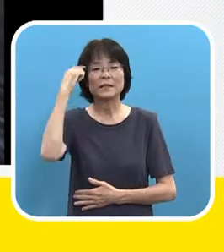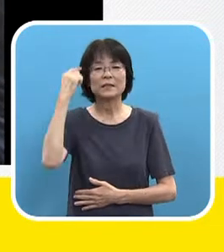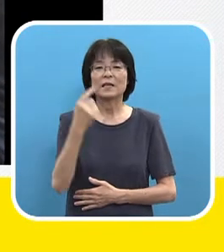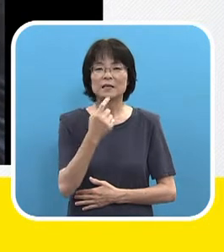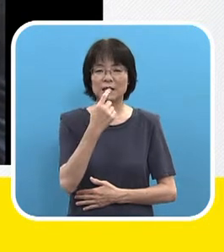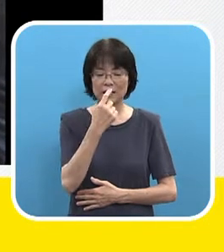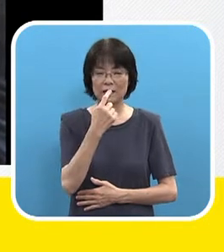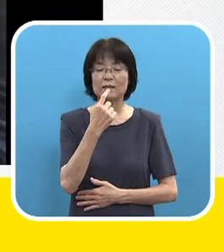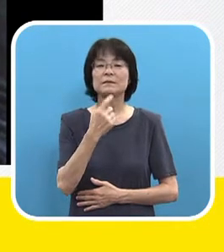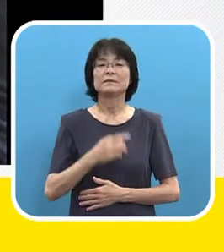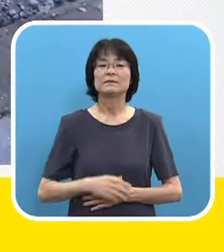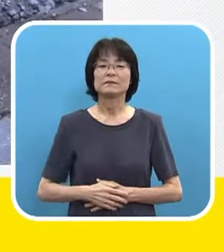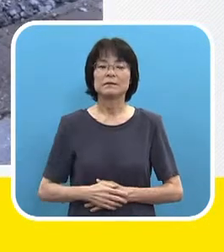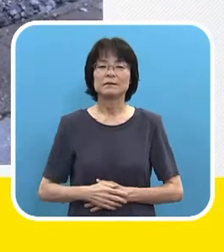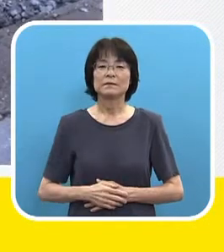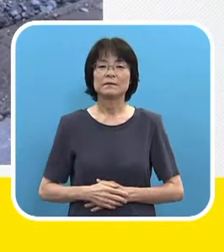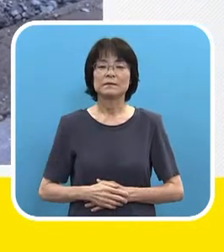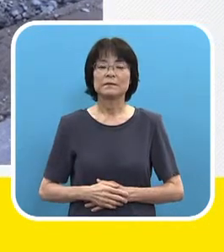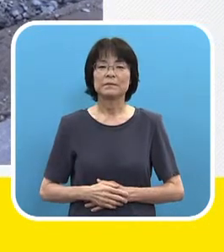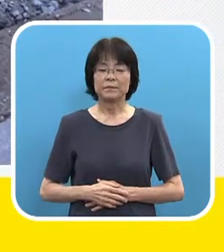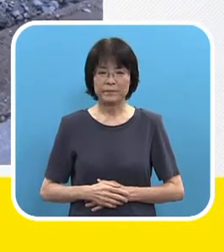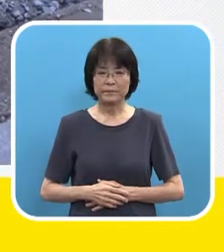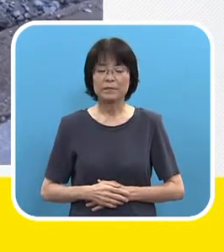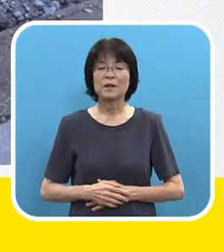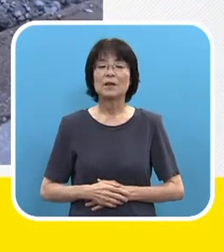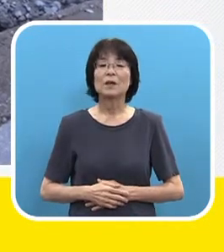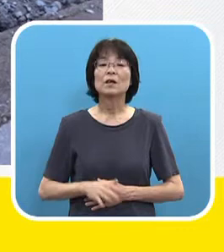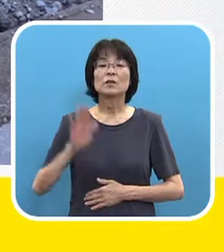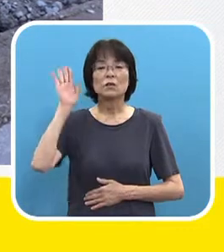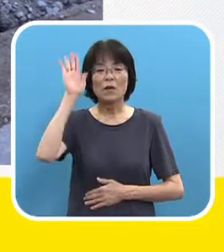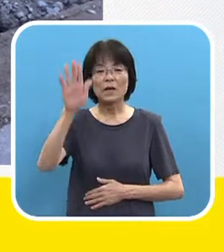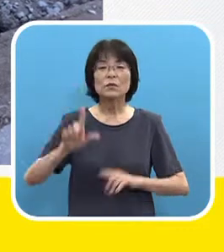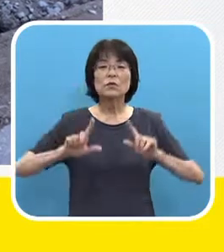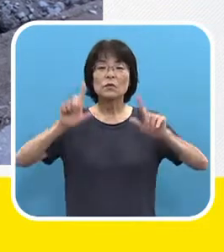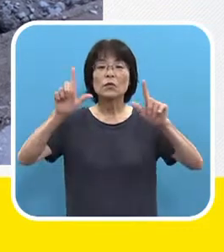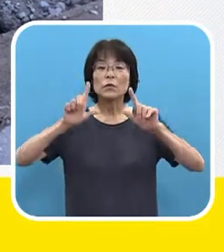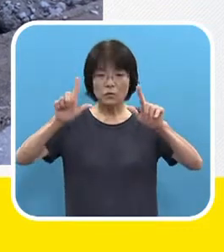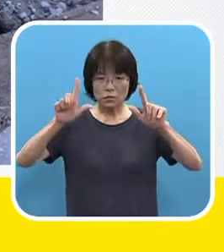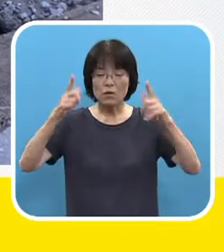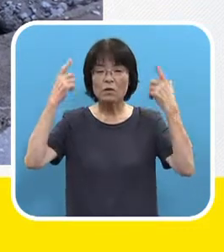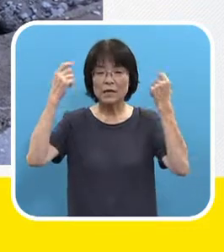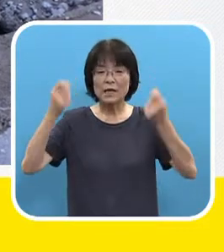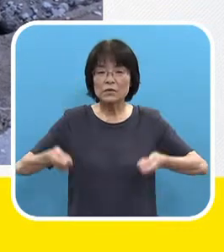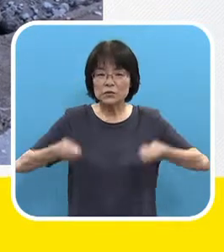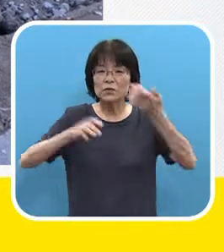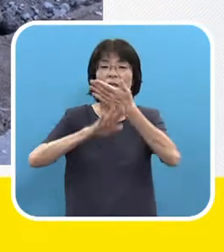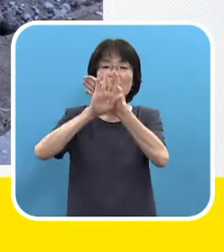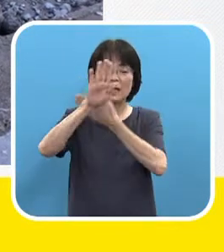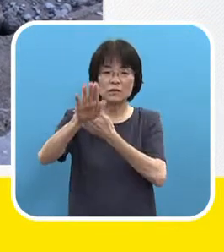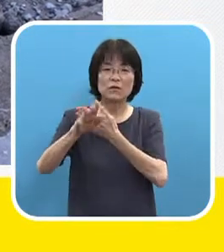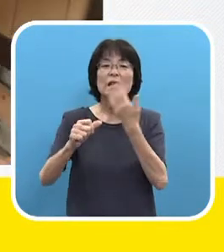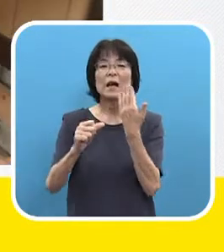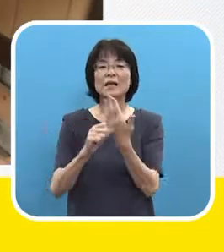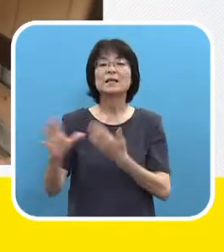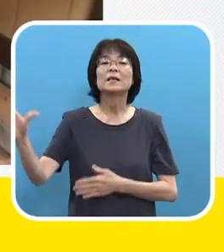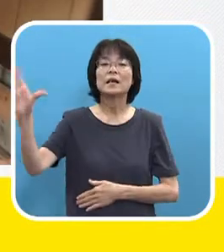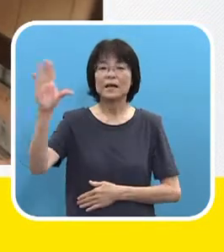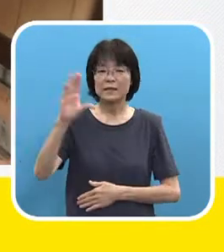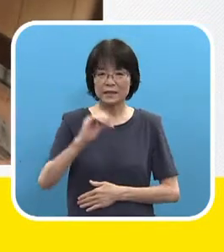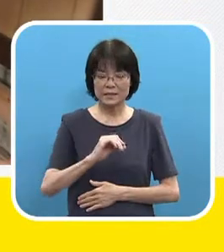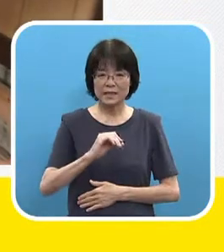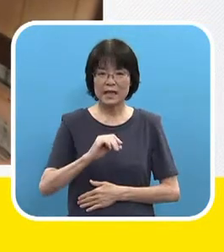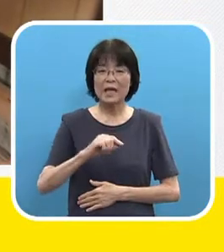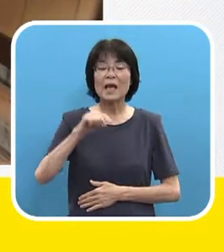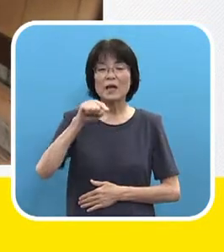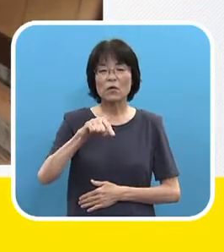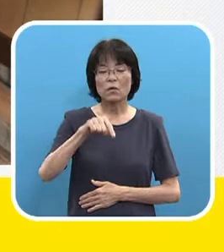っていうのもあって、 そして東京の大学卒業後に A ターンで秋田に戻ってきて、このゲ